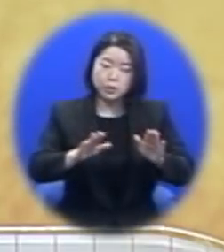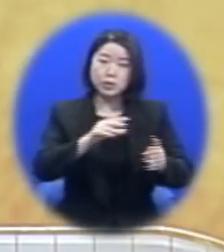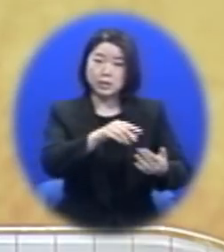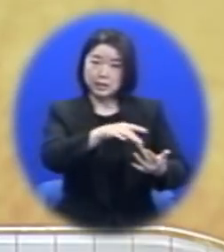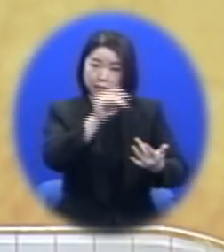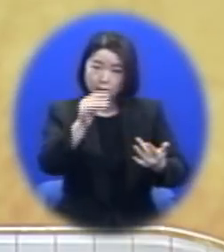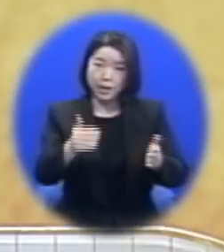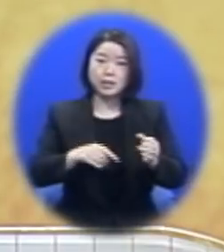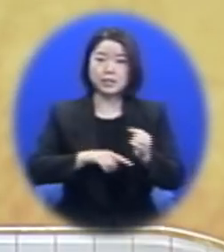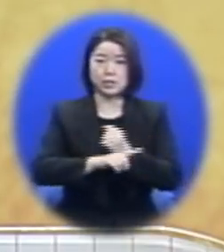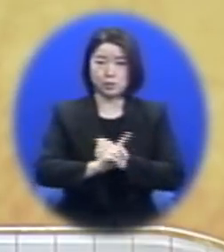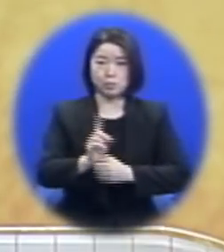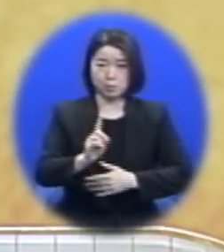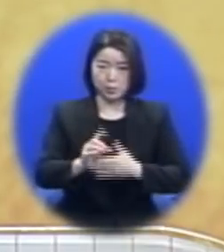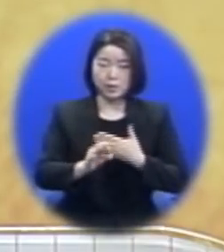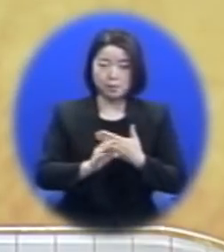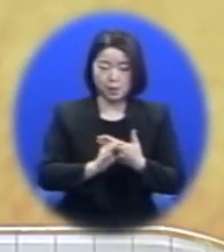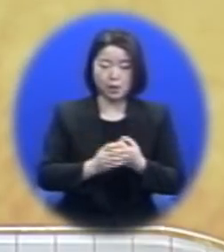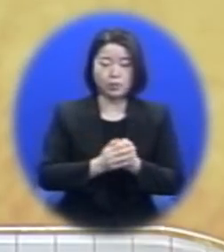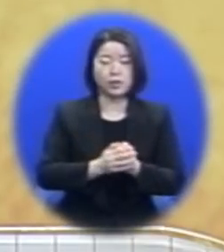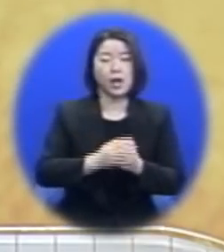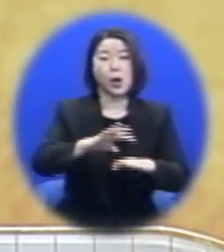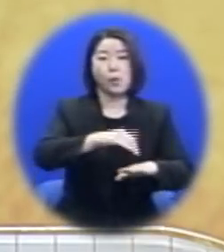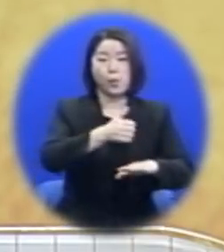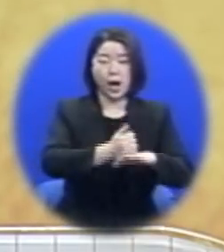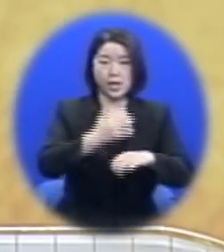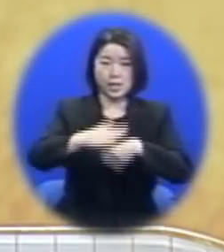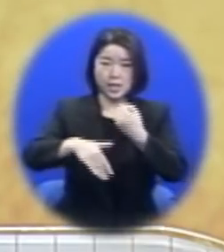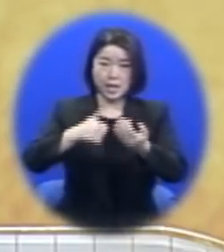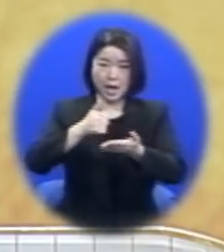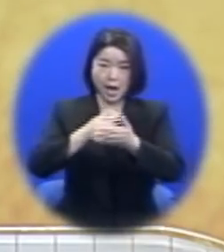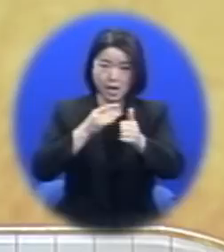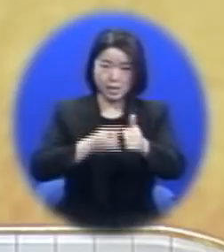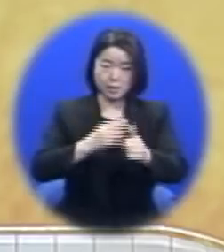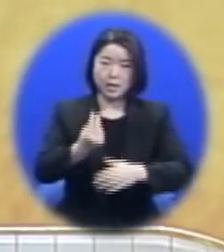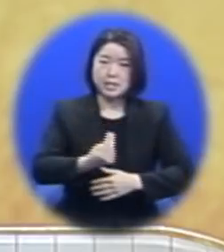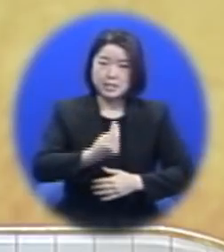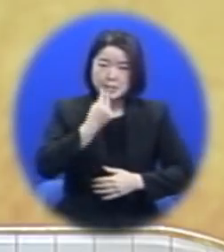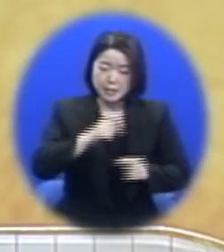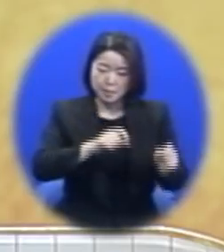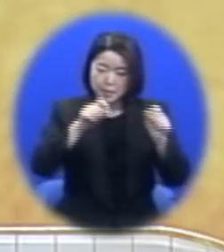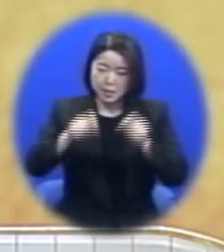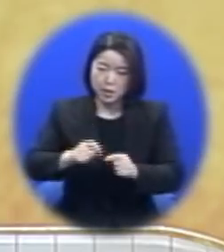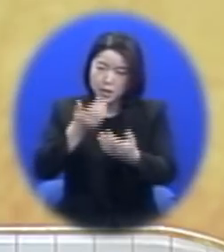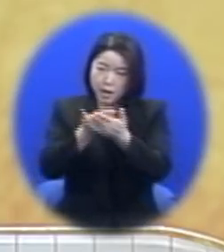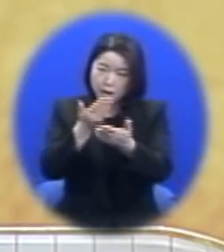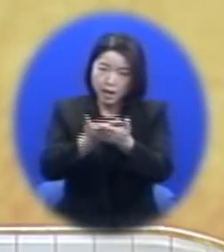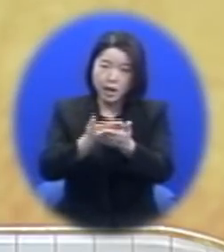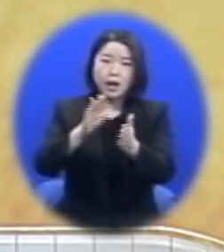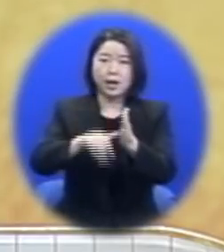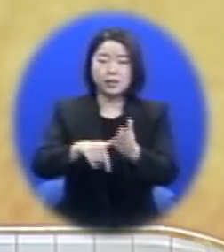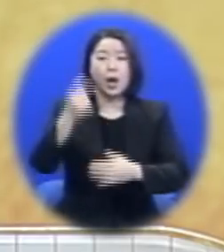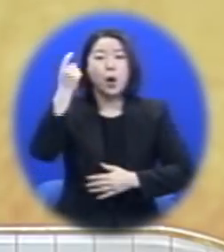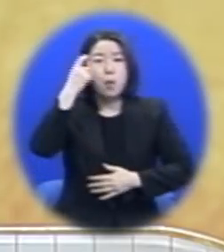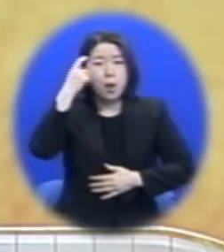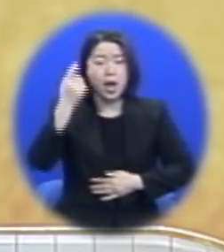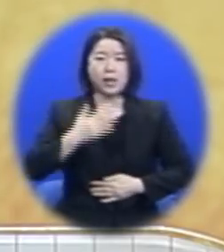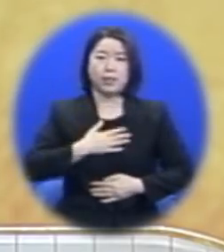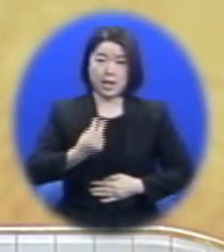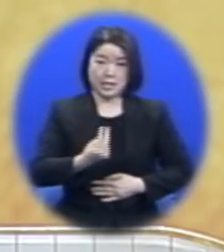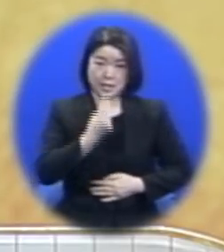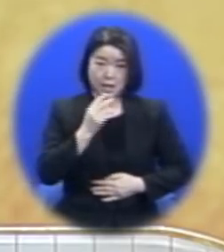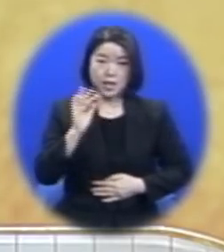이유는 히스기야가 하나님께 생명 연장을 구하면서 왜 자기가 살아야